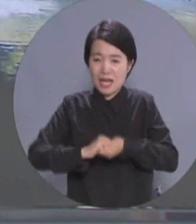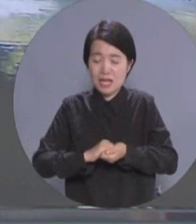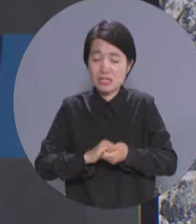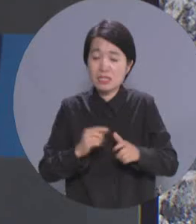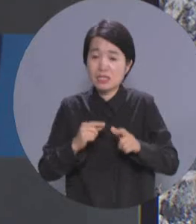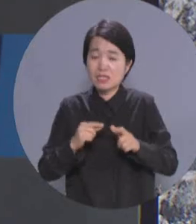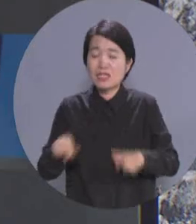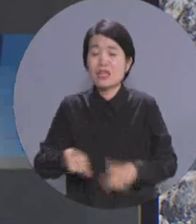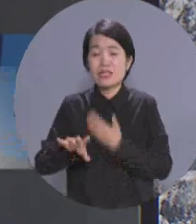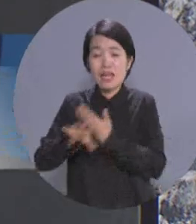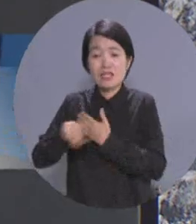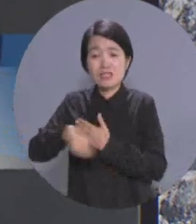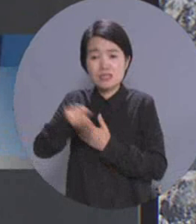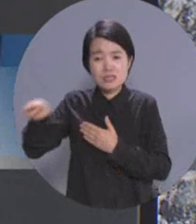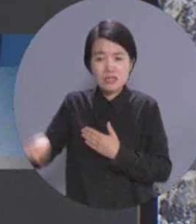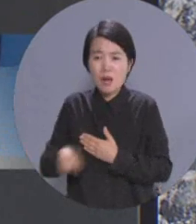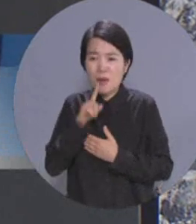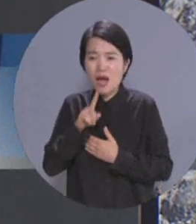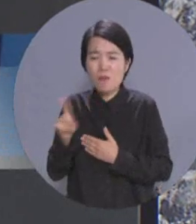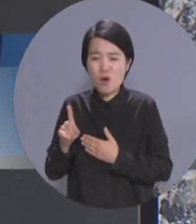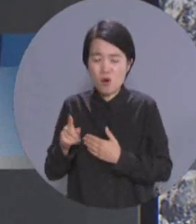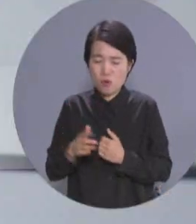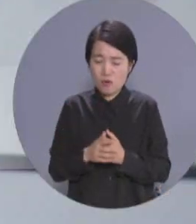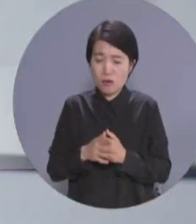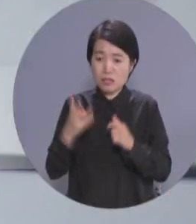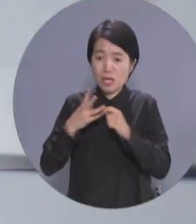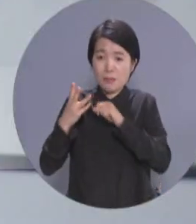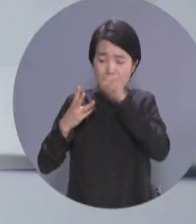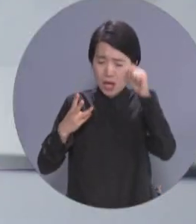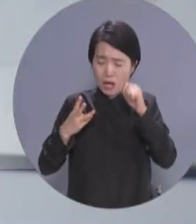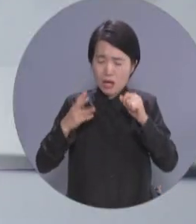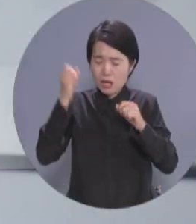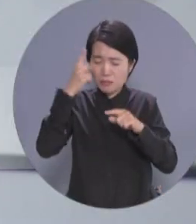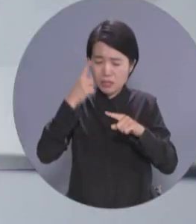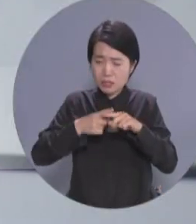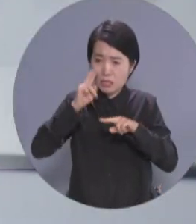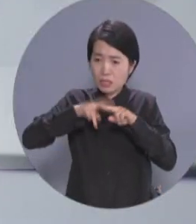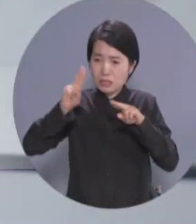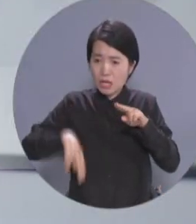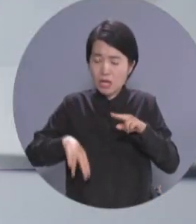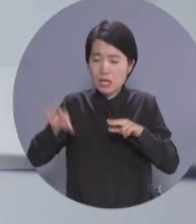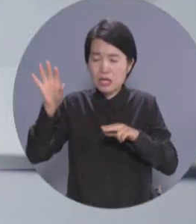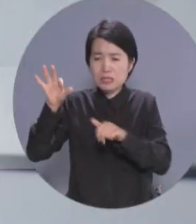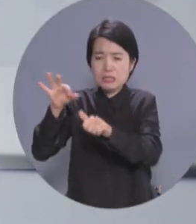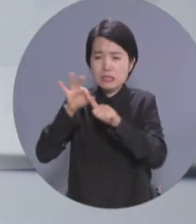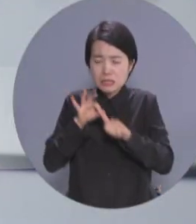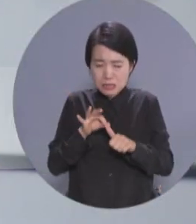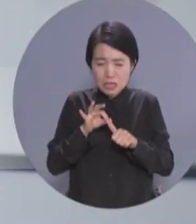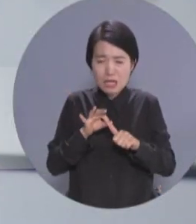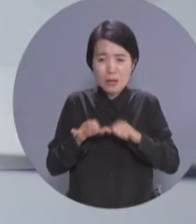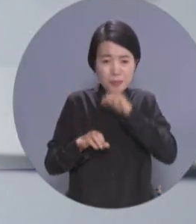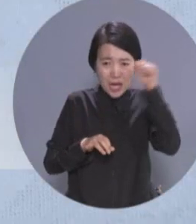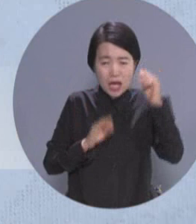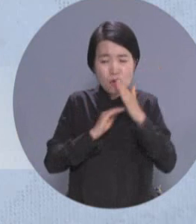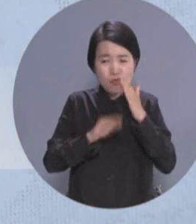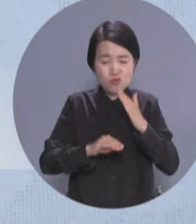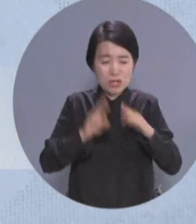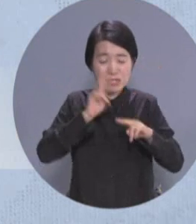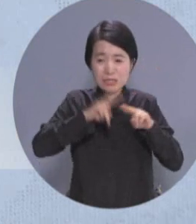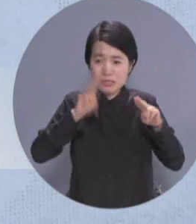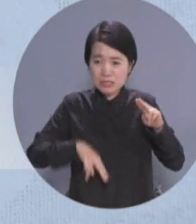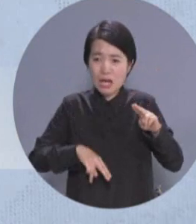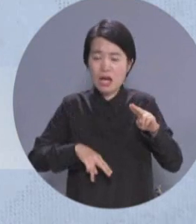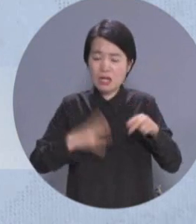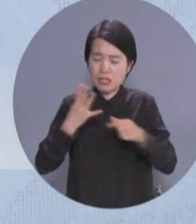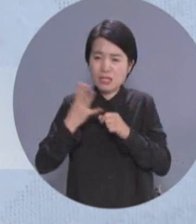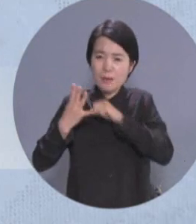일부 새마을금고는 마지막 임기에 이사장을 그만두고 대리인을 킨 를통해 임기를